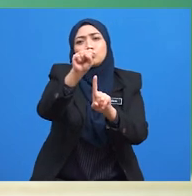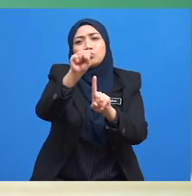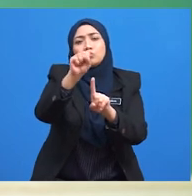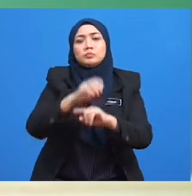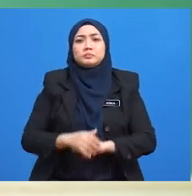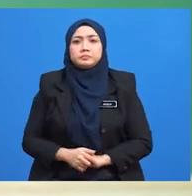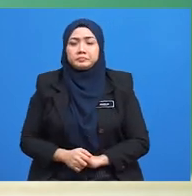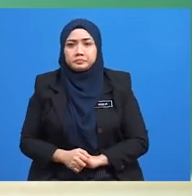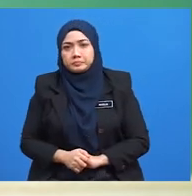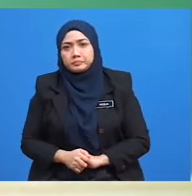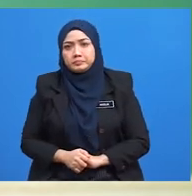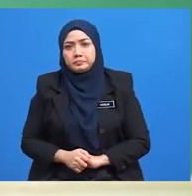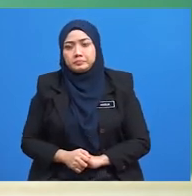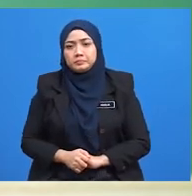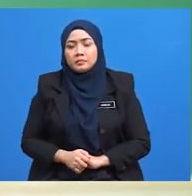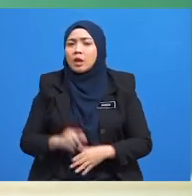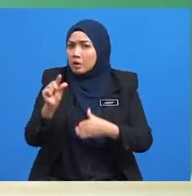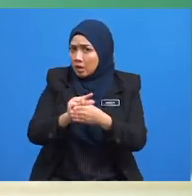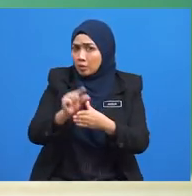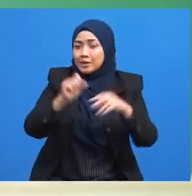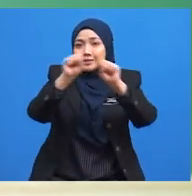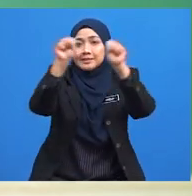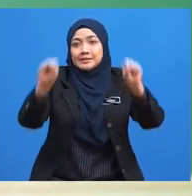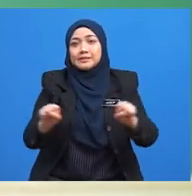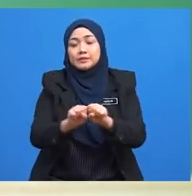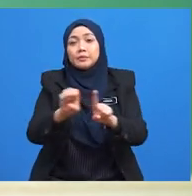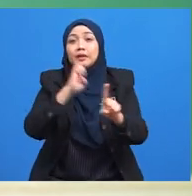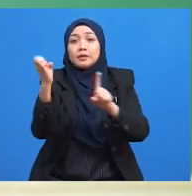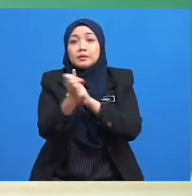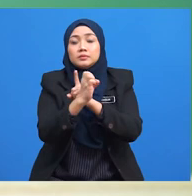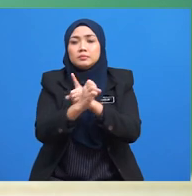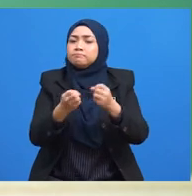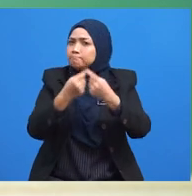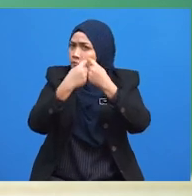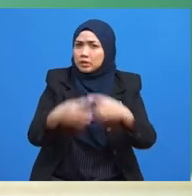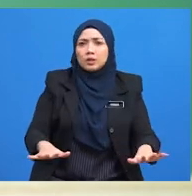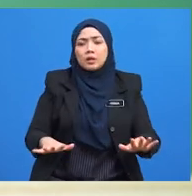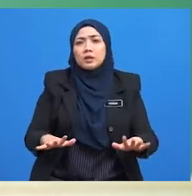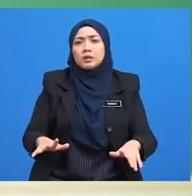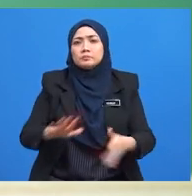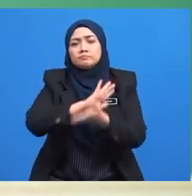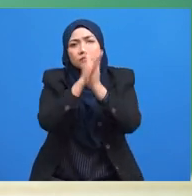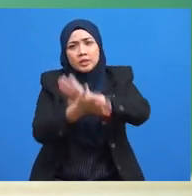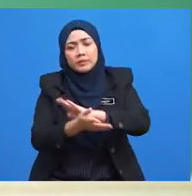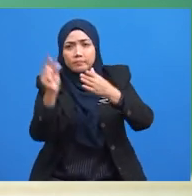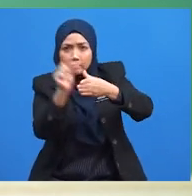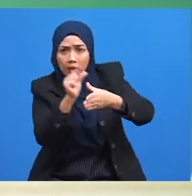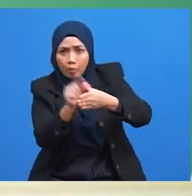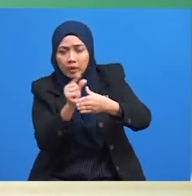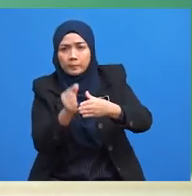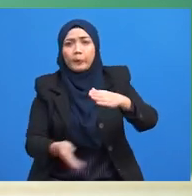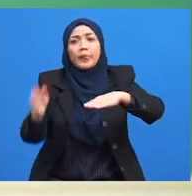ini menunjukkan bahawa gangguan sistem ekologi telah menyebabkan berlakunya gangguan ke